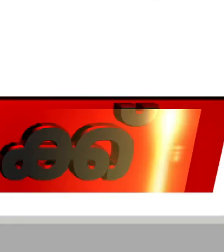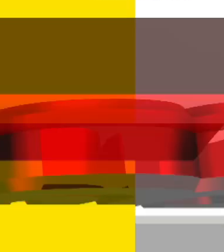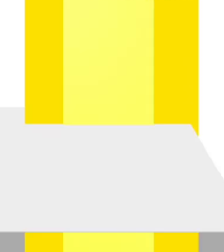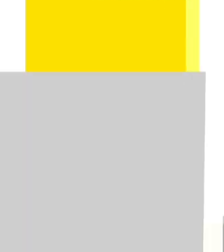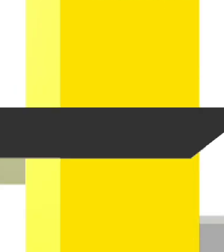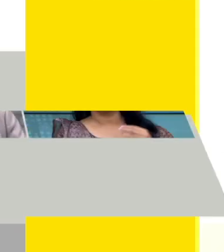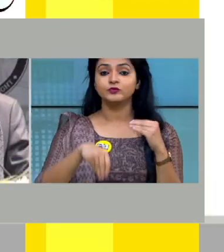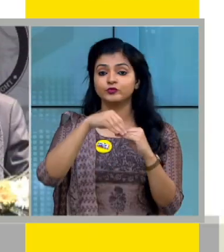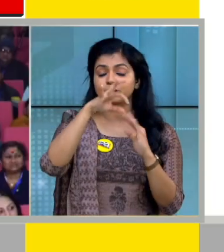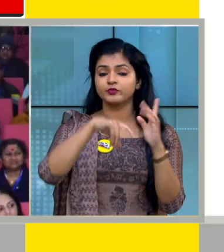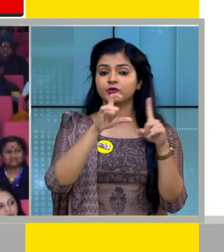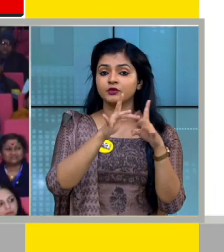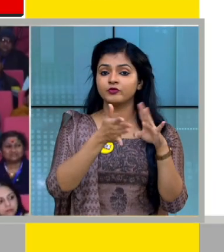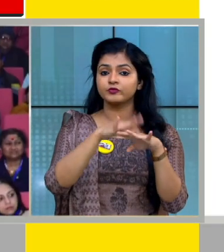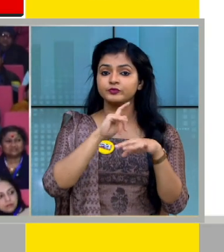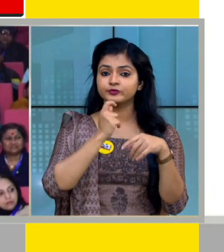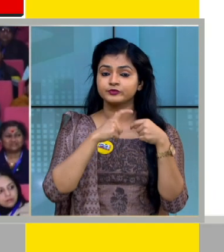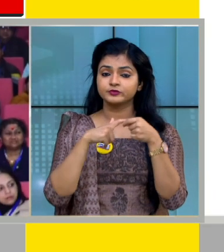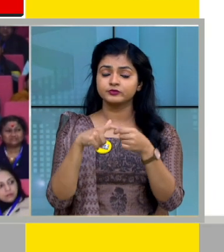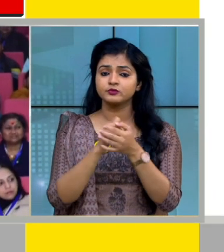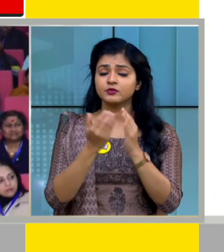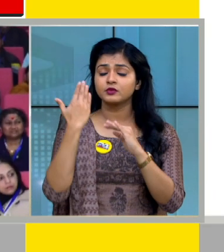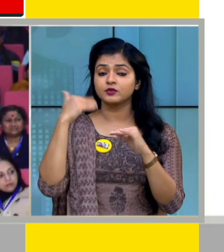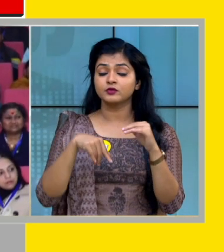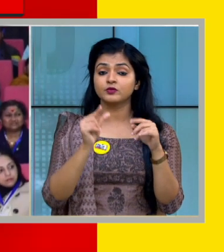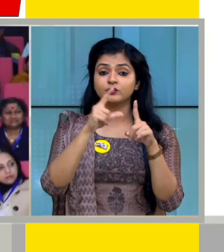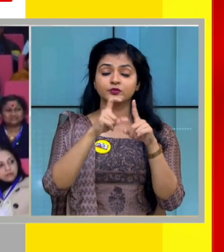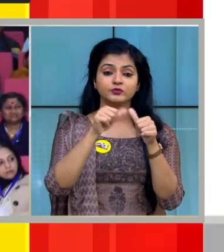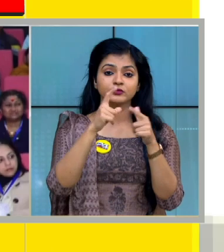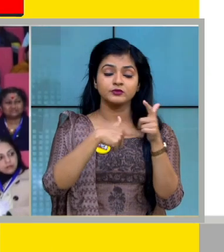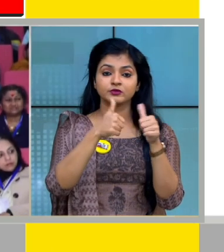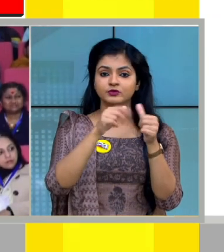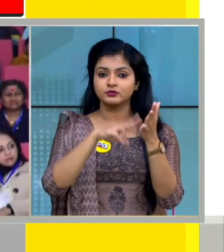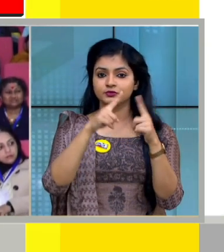നിതിൻ അംബുജനുണ്ട് ഡൽഹിയിൽ നിന്ന് വിവരങ്ങളുമായി. നിതിൻ, മുമ്പ് ഉദയനിധി സ്റ്റാലിൻ്റെ പ്രതികരണമായിരുന്നു ഈ